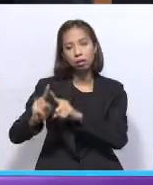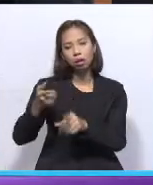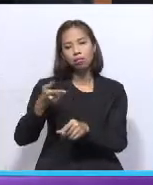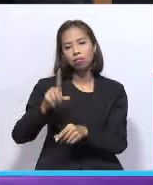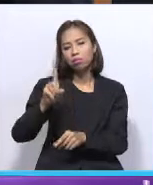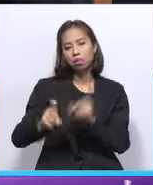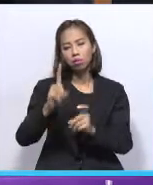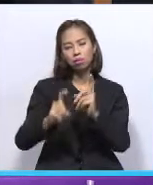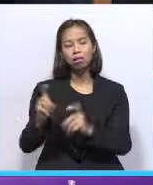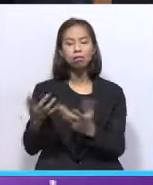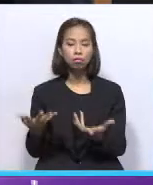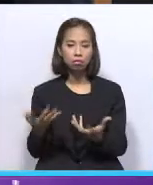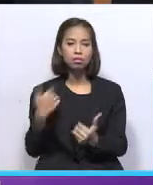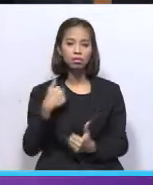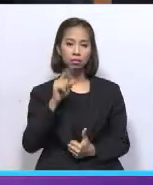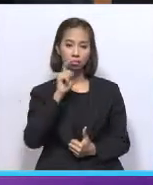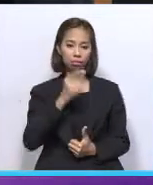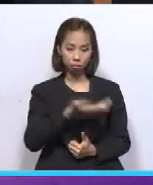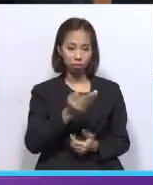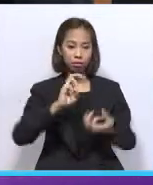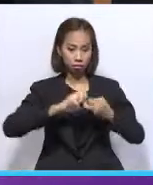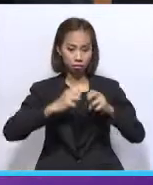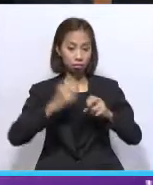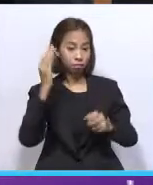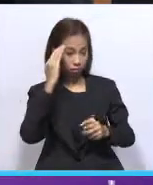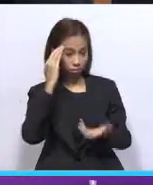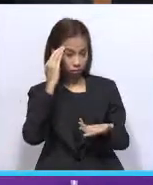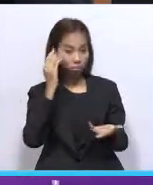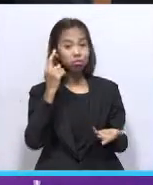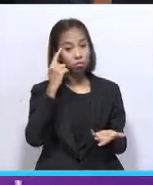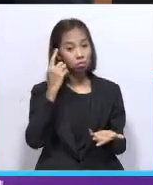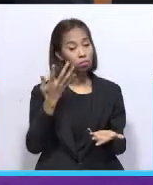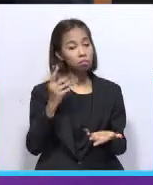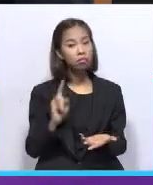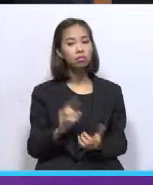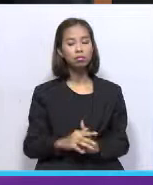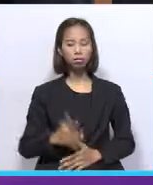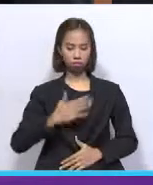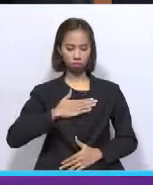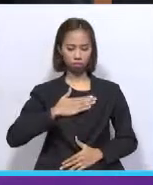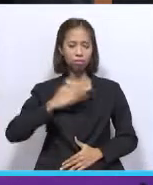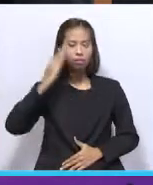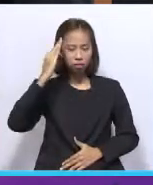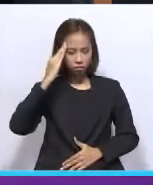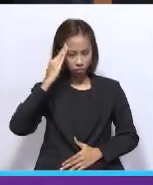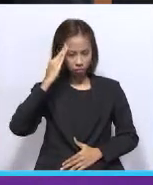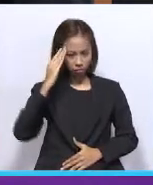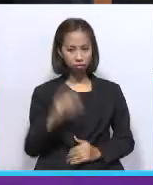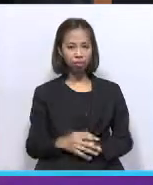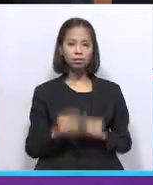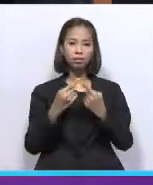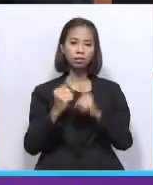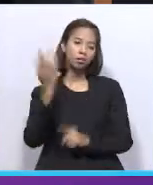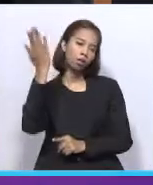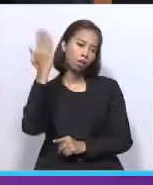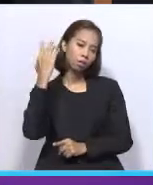ายเสียหายจำนวนมากตรงนี้เราได้รับทราบถึงปัญหาตรงนี้ไหมคะ ก็รับทราบครับเพียงแต่ว่าเท่าที่ในช่วง 3-4